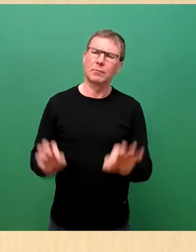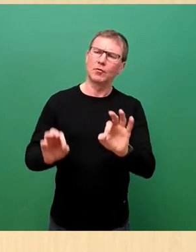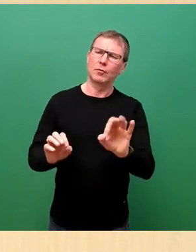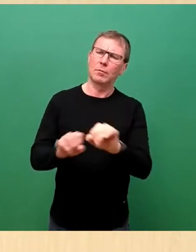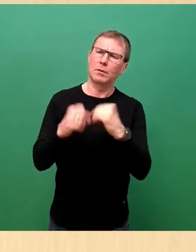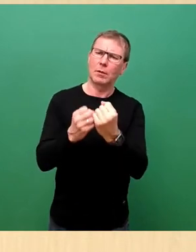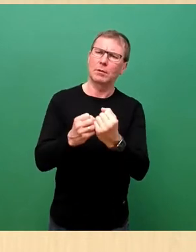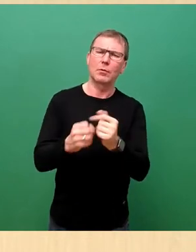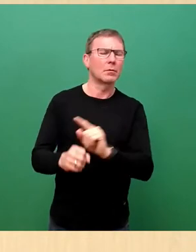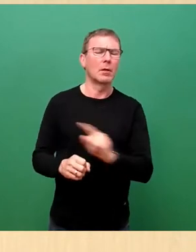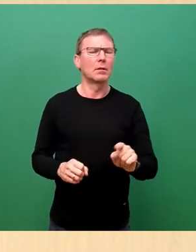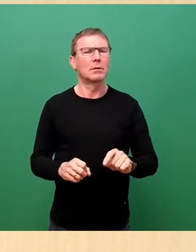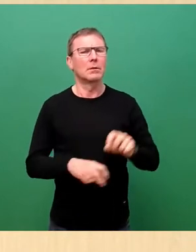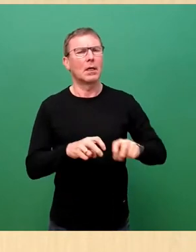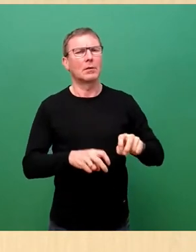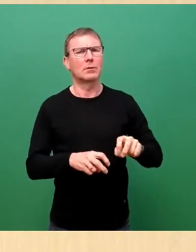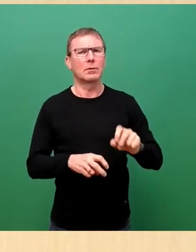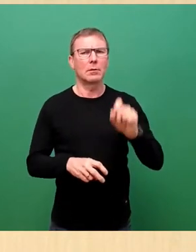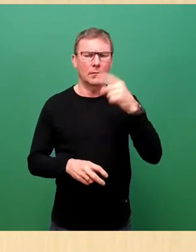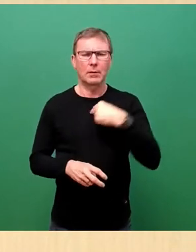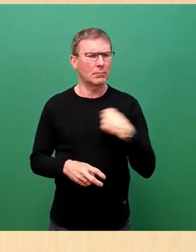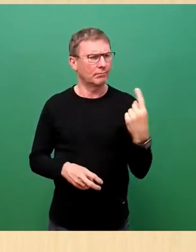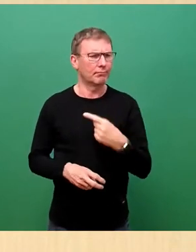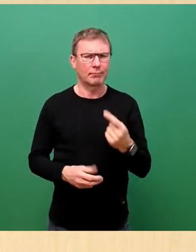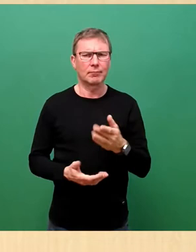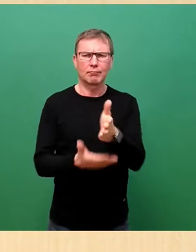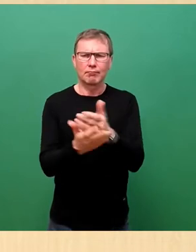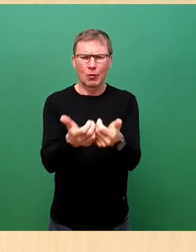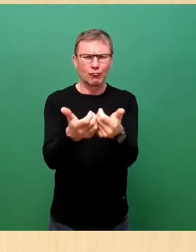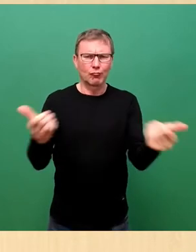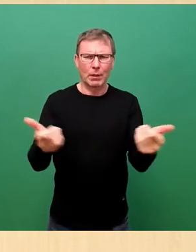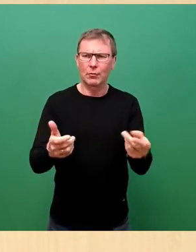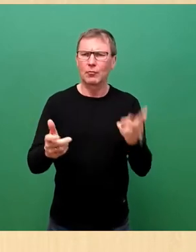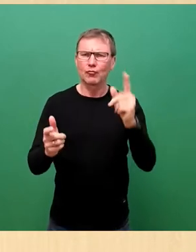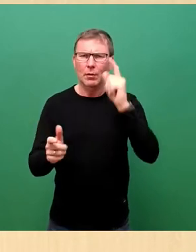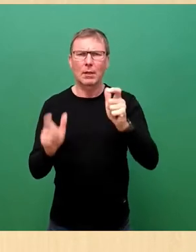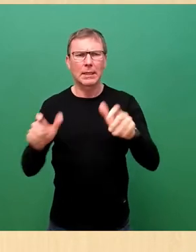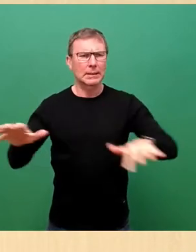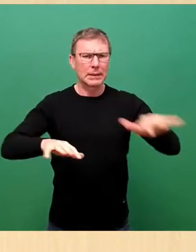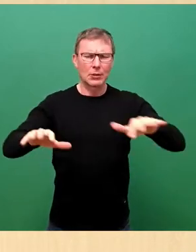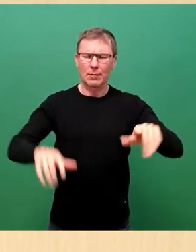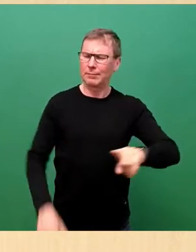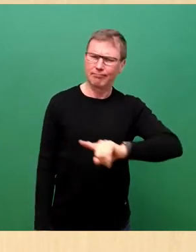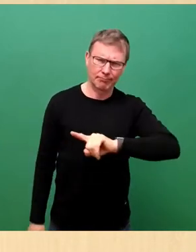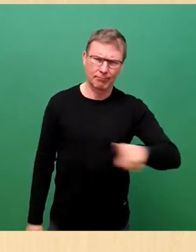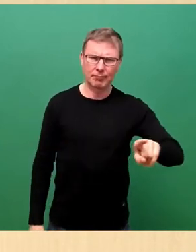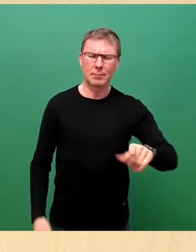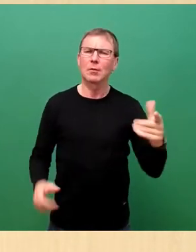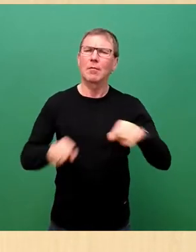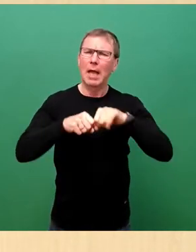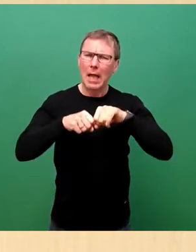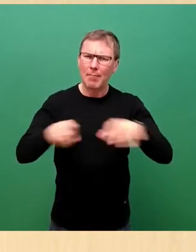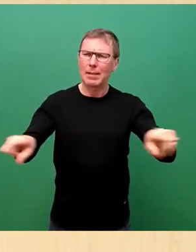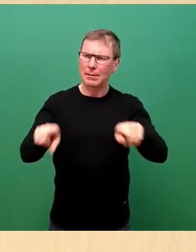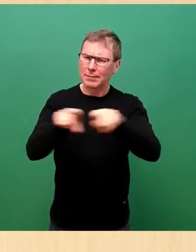um wieder Spaltung in den Stadtrat, in die Gesellschaft reinzubringen. Wir sollten, so wie es in den Medien ist, eine